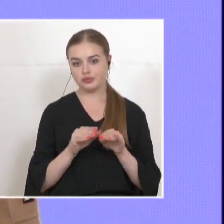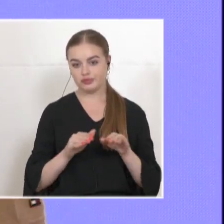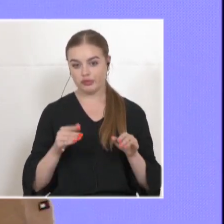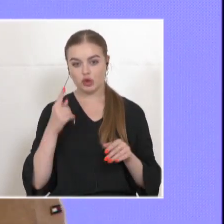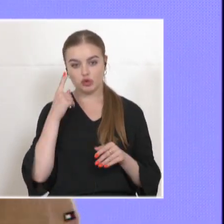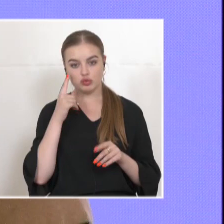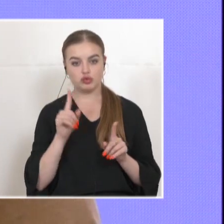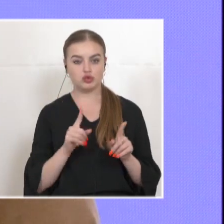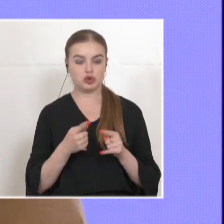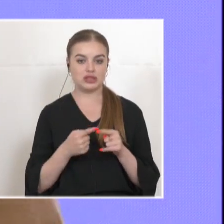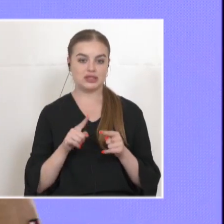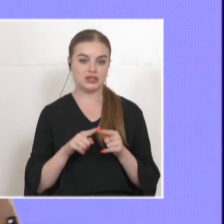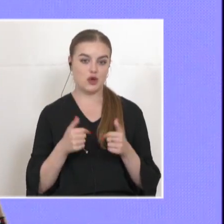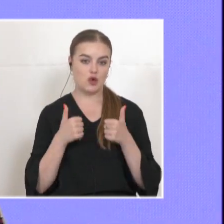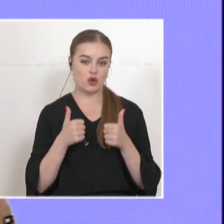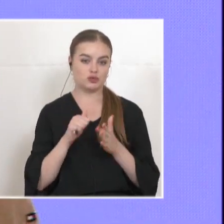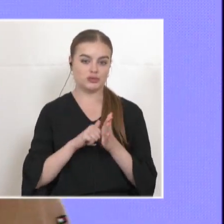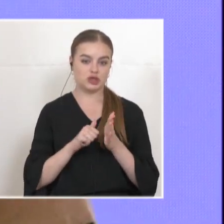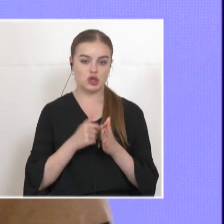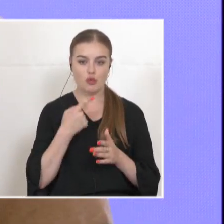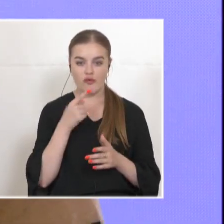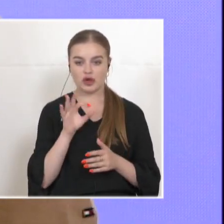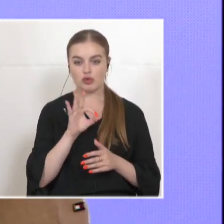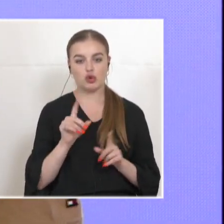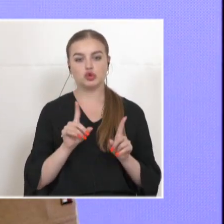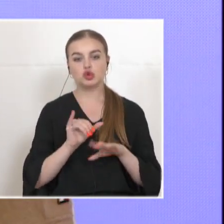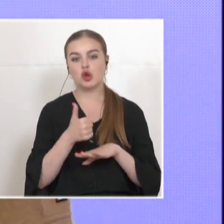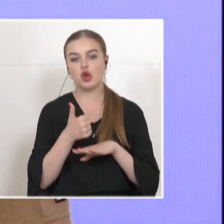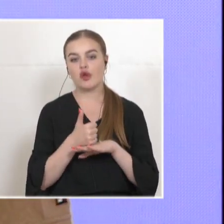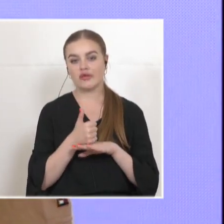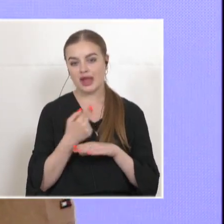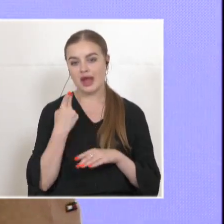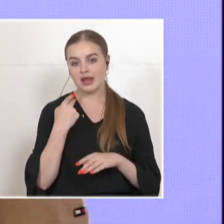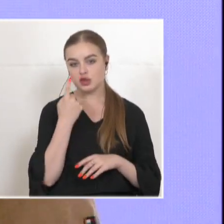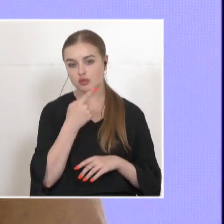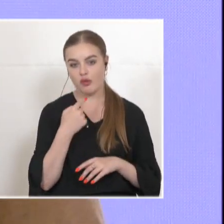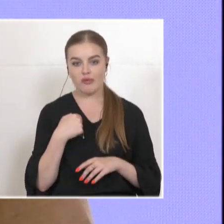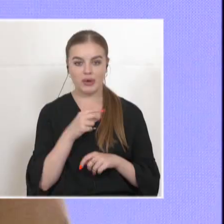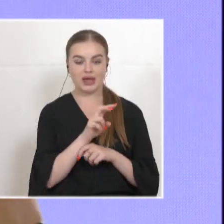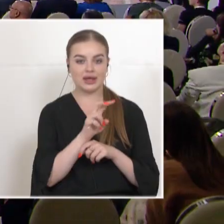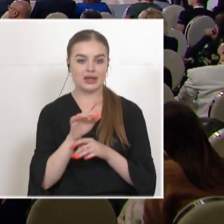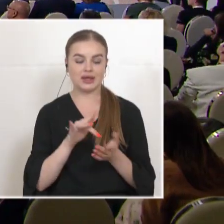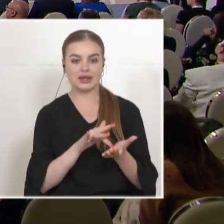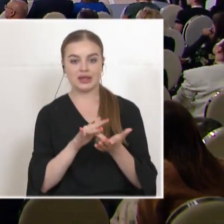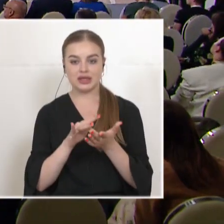привід поговорити про щось головне, саме англійська мова. Ми їздили, аби побачити